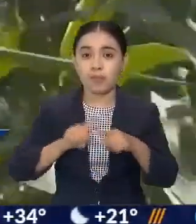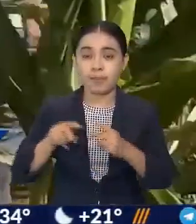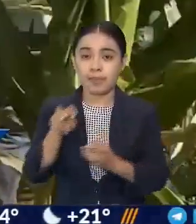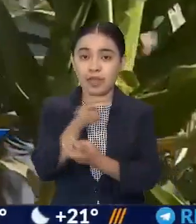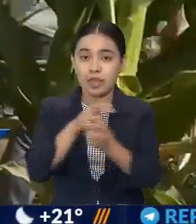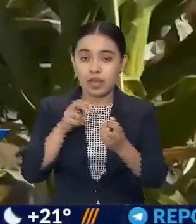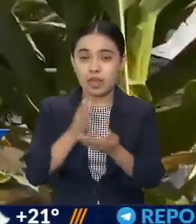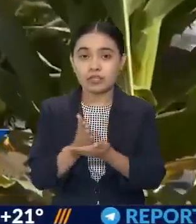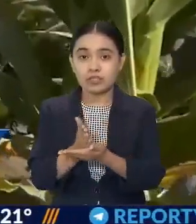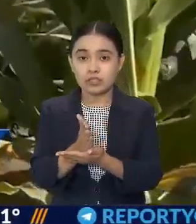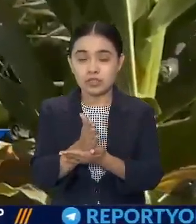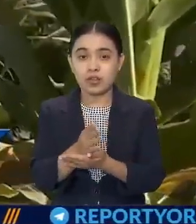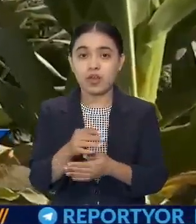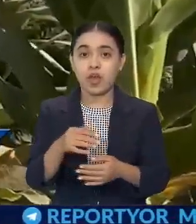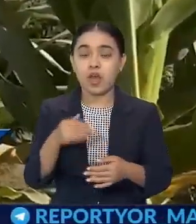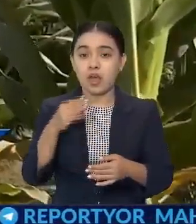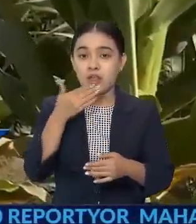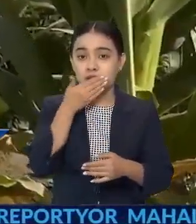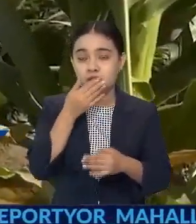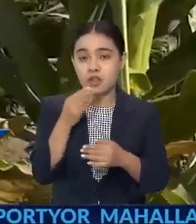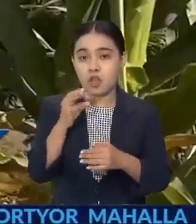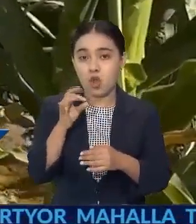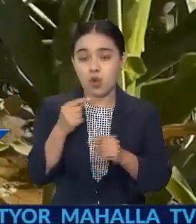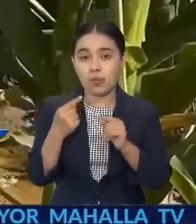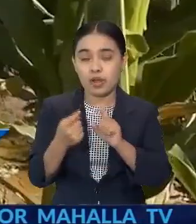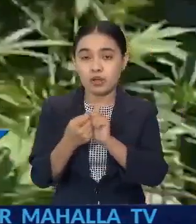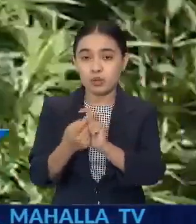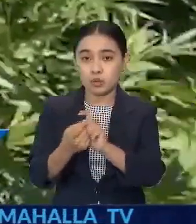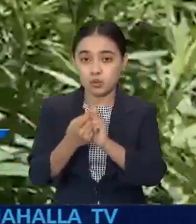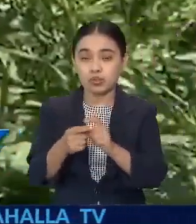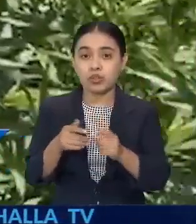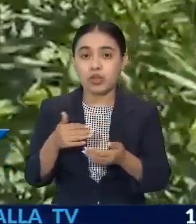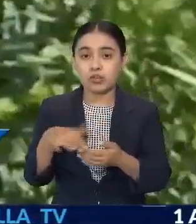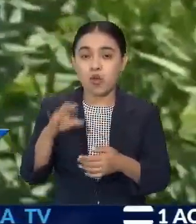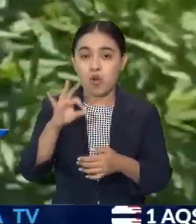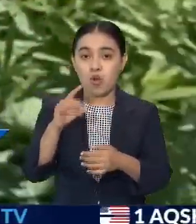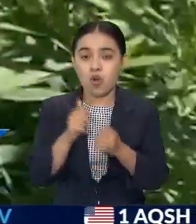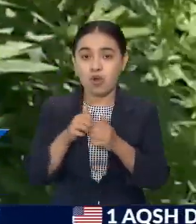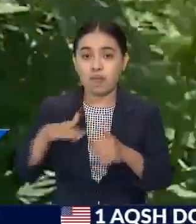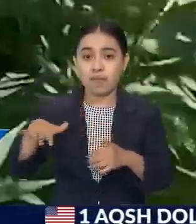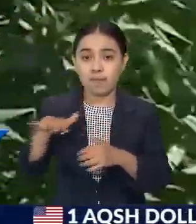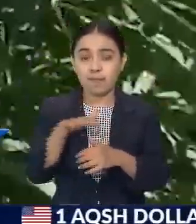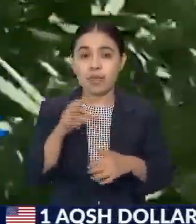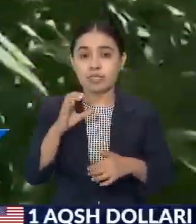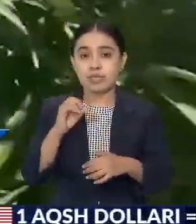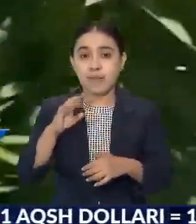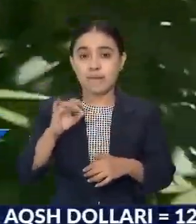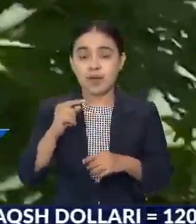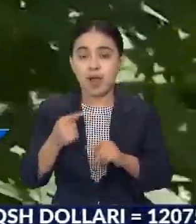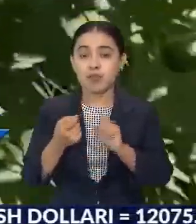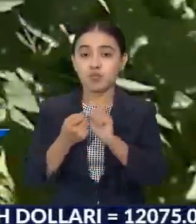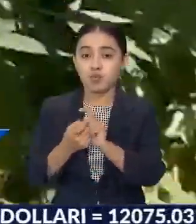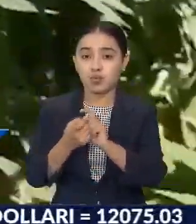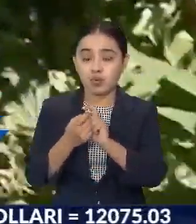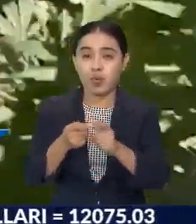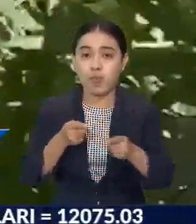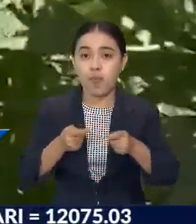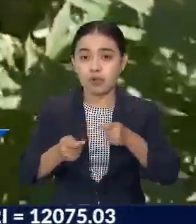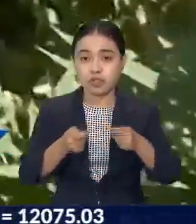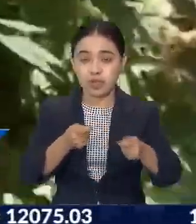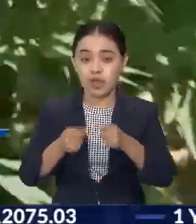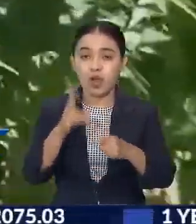qidiruv departamenti terrorizmga qarshi kurashish xizmati Orol bo'yi hududida ekstremizm va separatizm ga qarshi kurashish